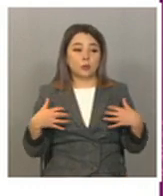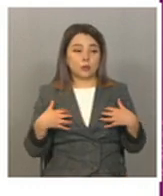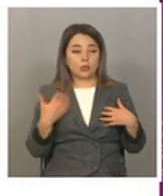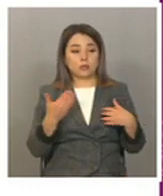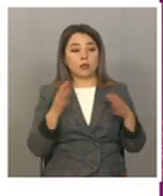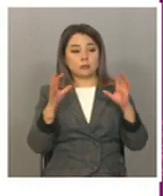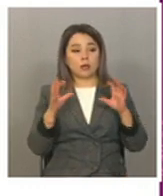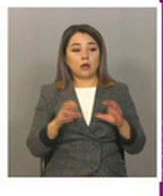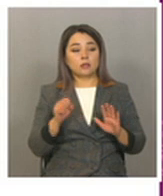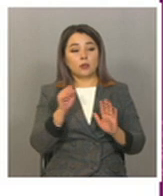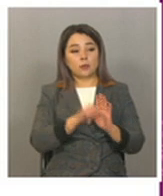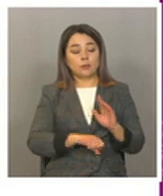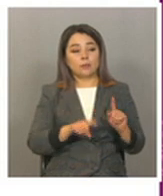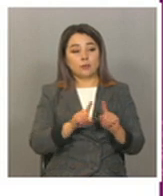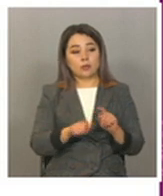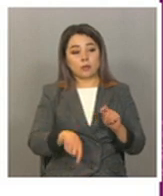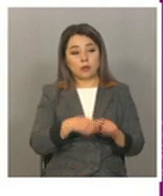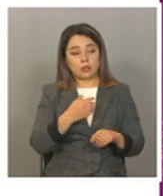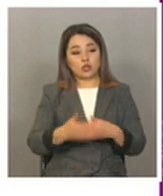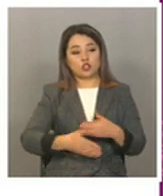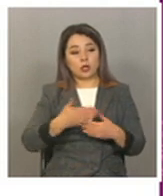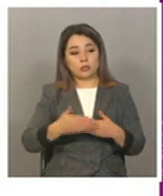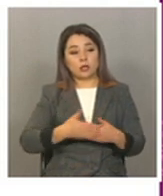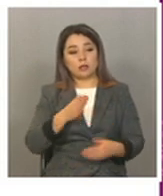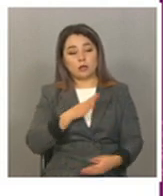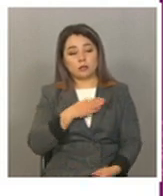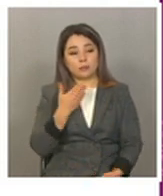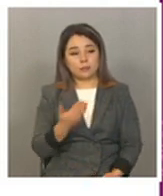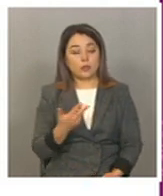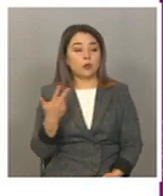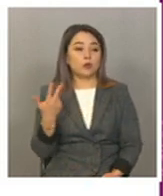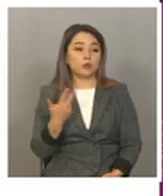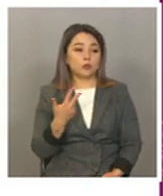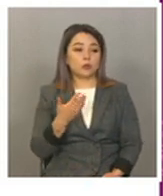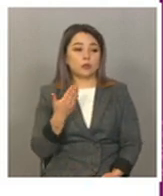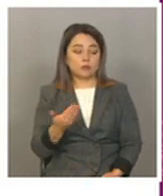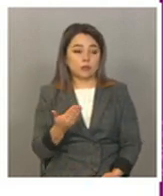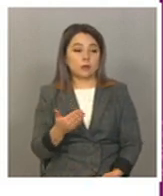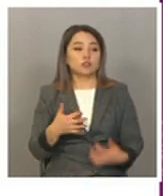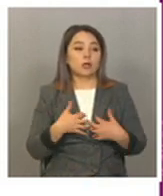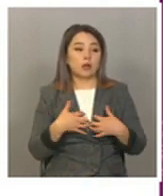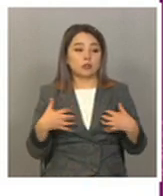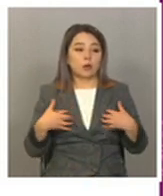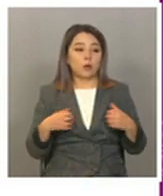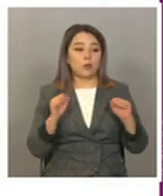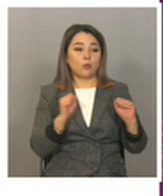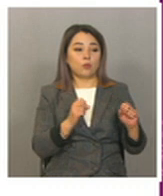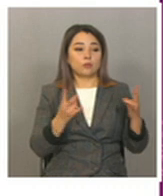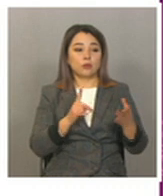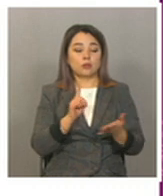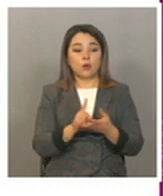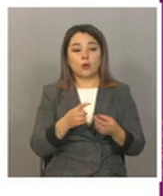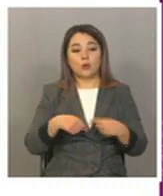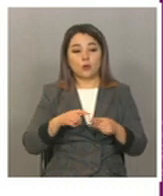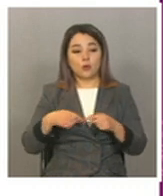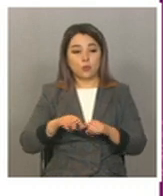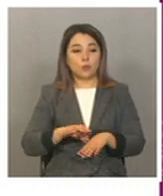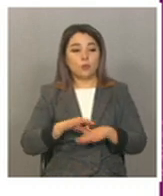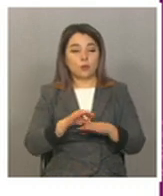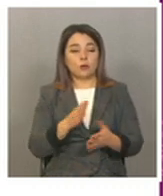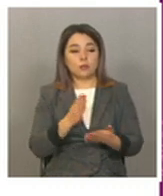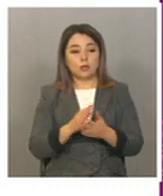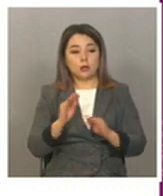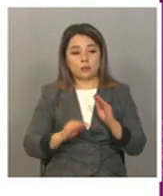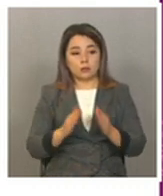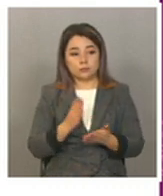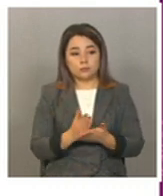заңсыз атқандықтан жазаланды. Үшінші, жануарларды қорғау үшін ұйымдар құрылды.